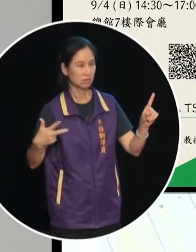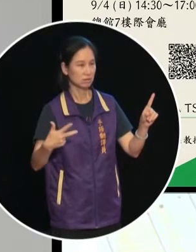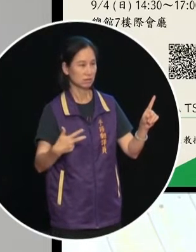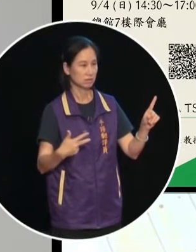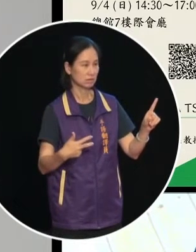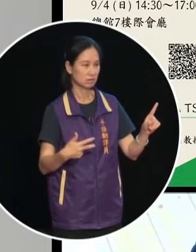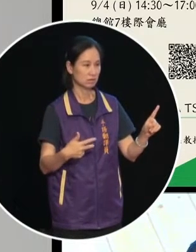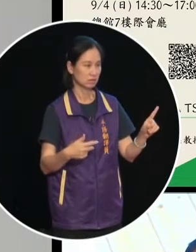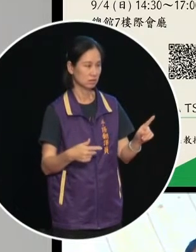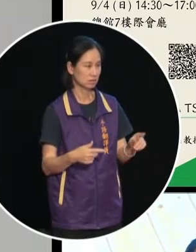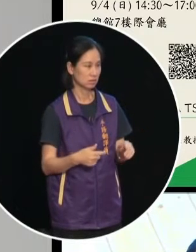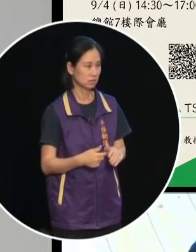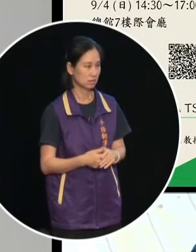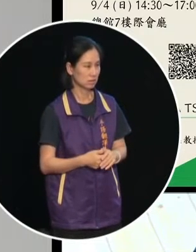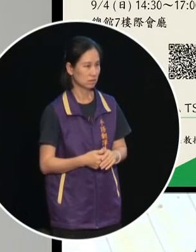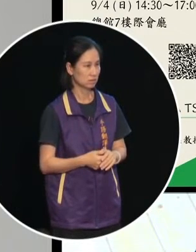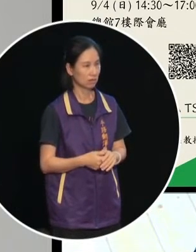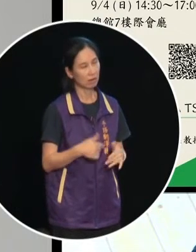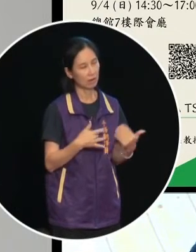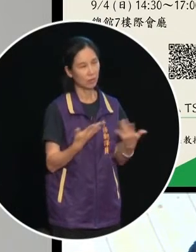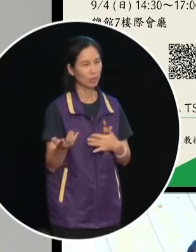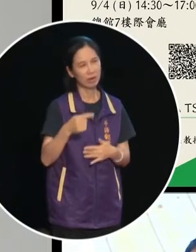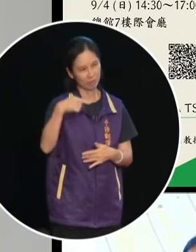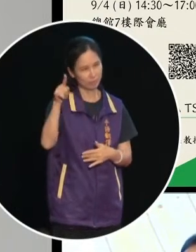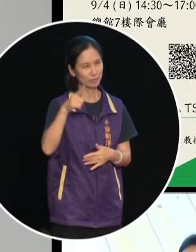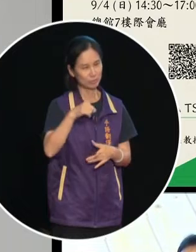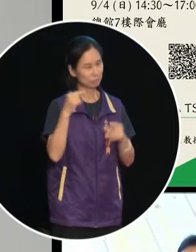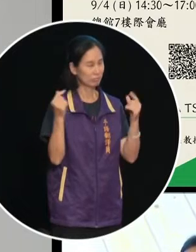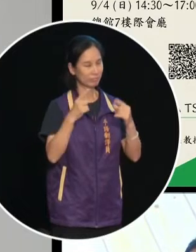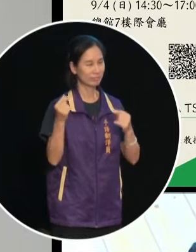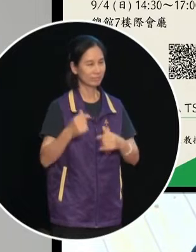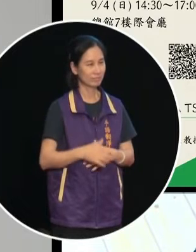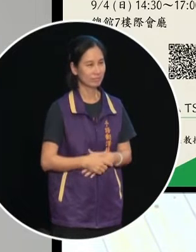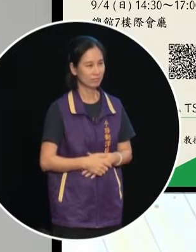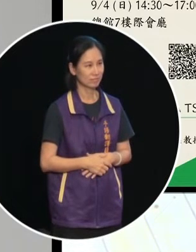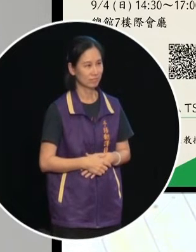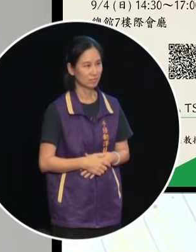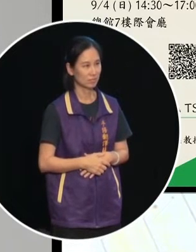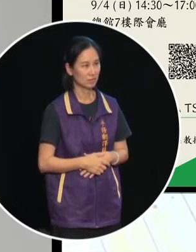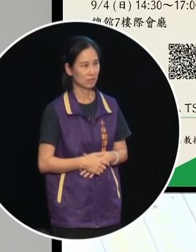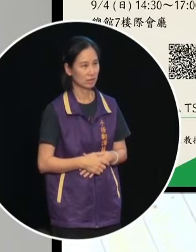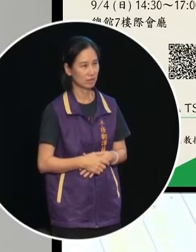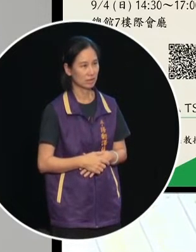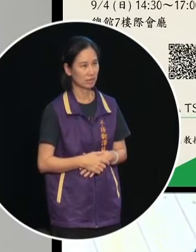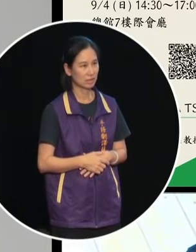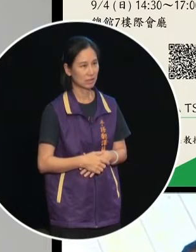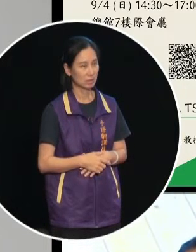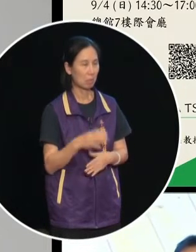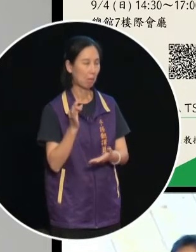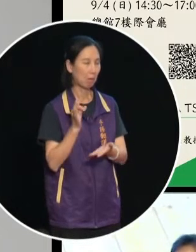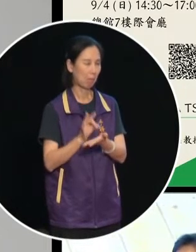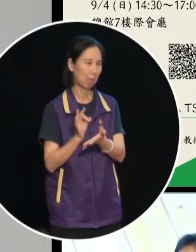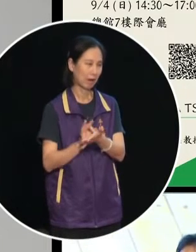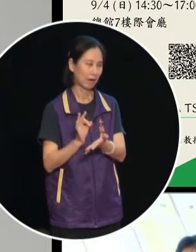就欢迎大家来日本，多享受便宜的日本，